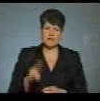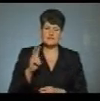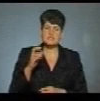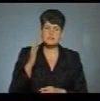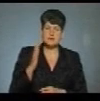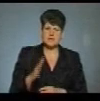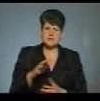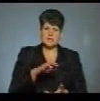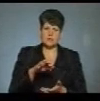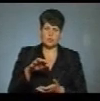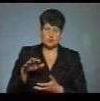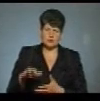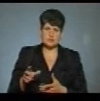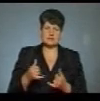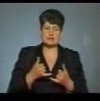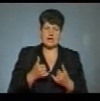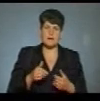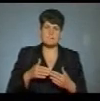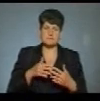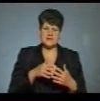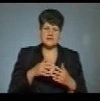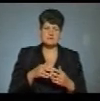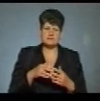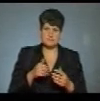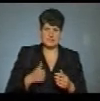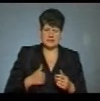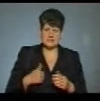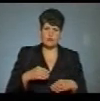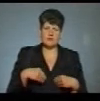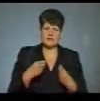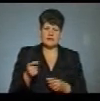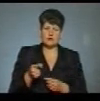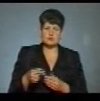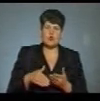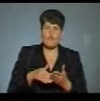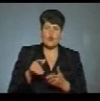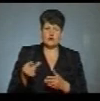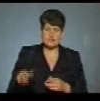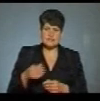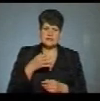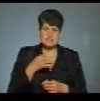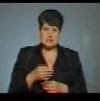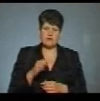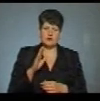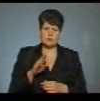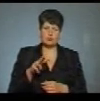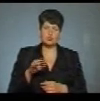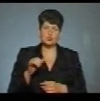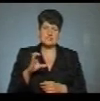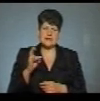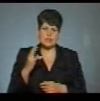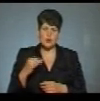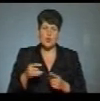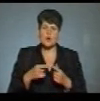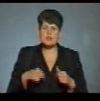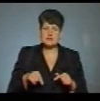250 великодніх кошиків для бійців російсько-української війни передали тернопільські волонтери. Як розповів волонтер Володимир Мосейко, організували цю